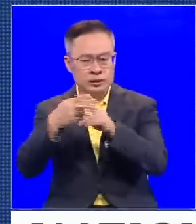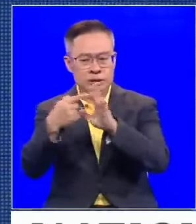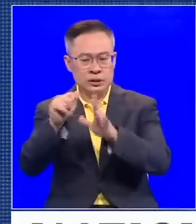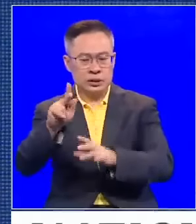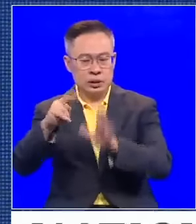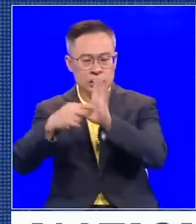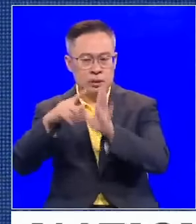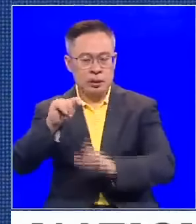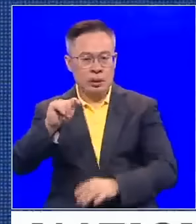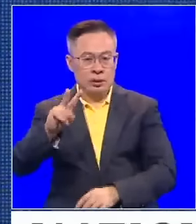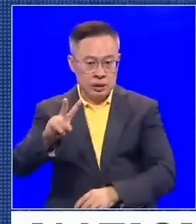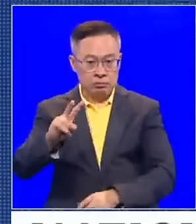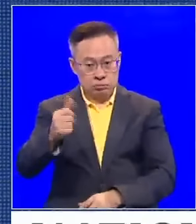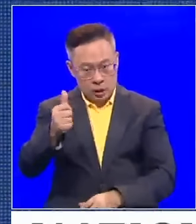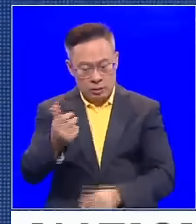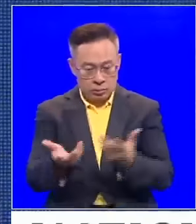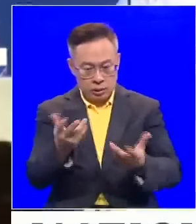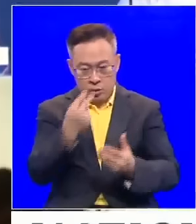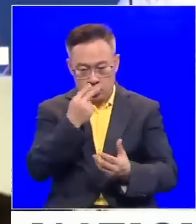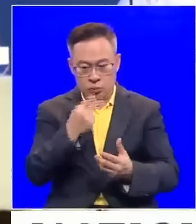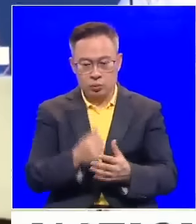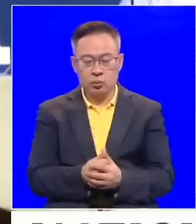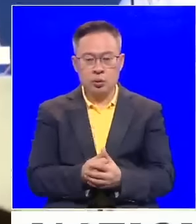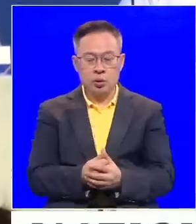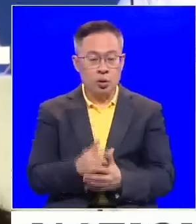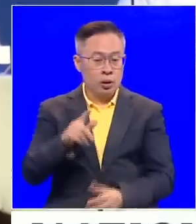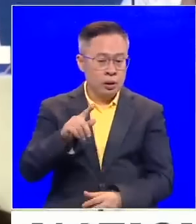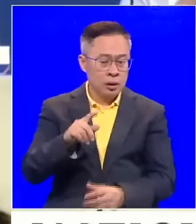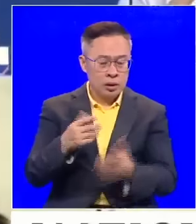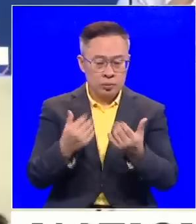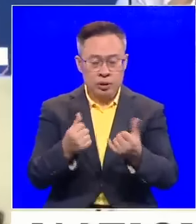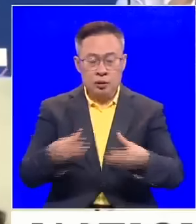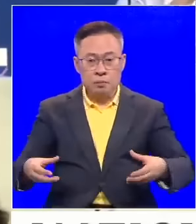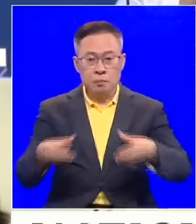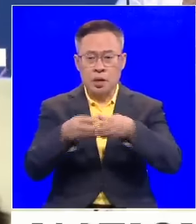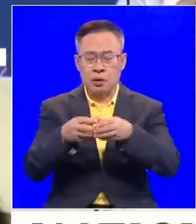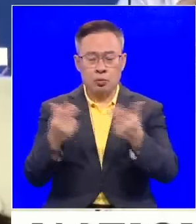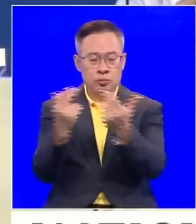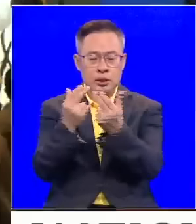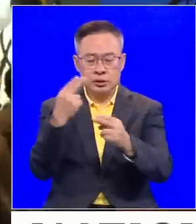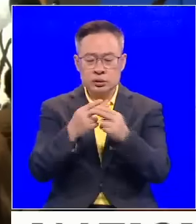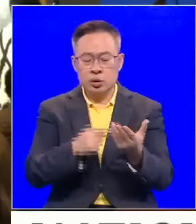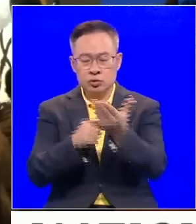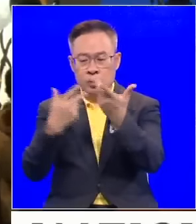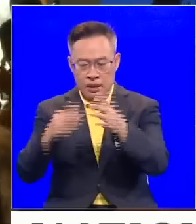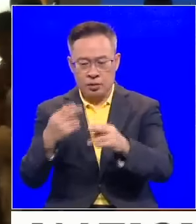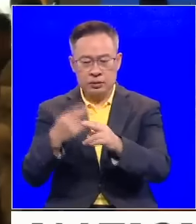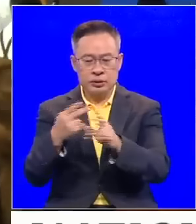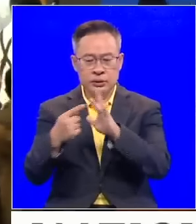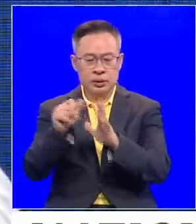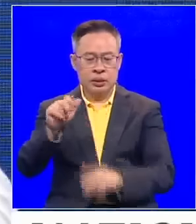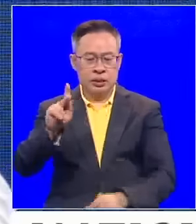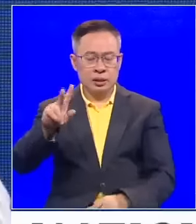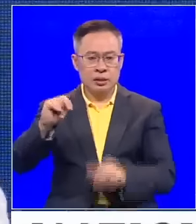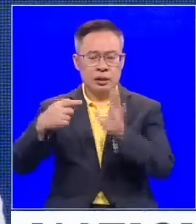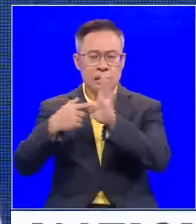าว่ารวมไทยสร้างชาติเองเนี่ยเขาก็เตรียมเสนอเป็นที่เรียบร้อยแล้วส่งไปแล้วด้วยนะคะก็เป็นคุณเอกนัทพร้อมพันธ์ส.ส.บัญชีรายชื่อในฐานะ